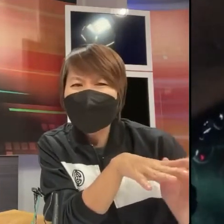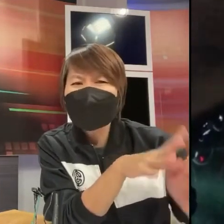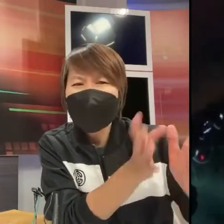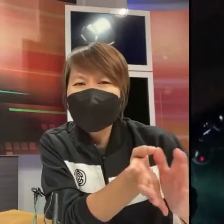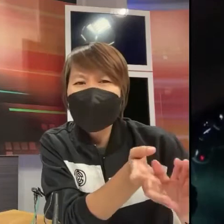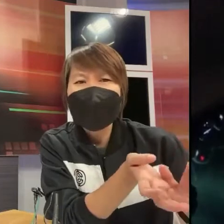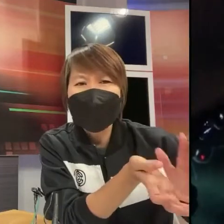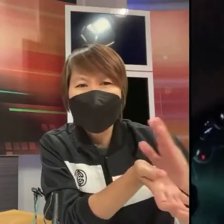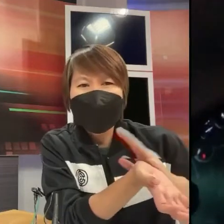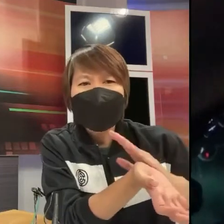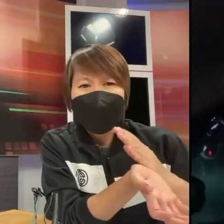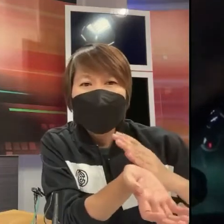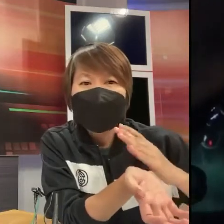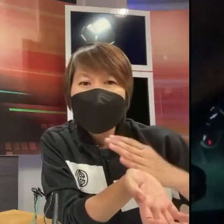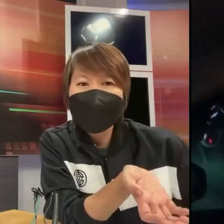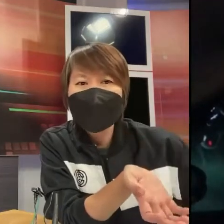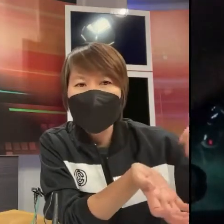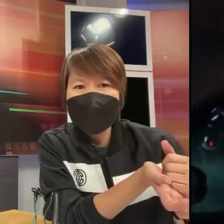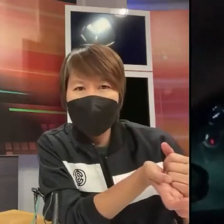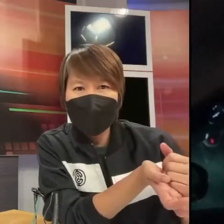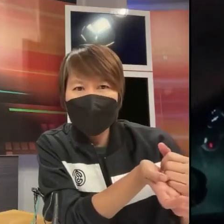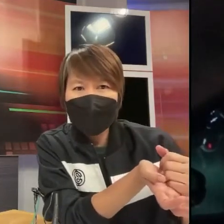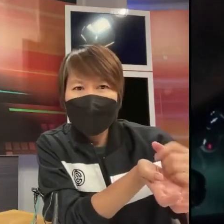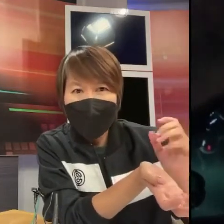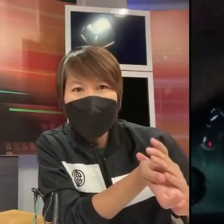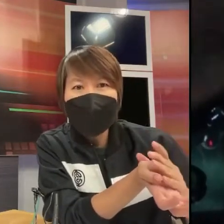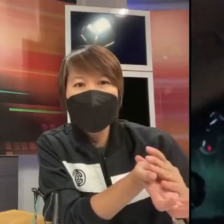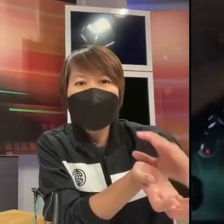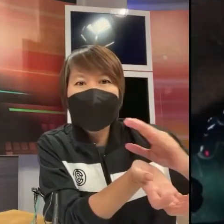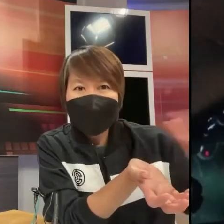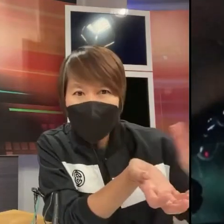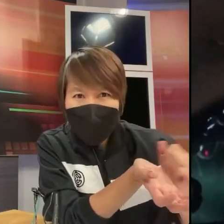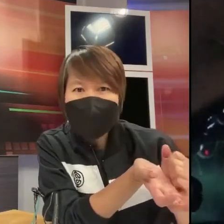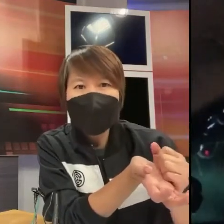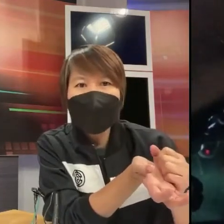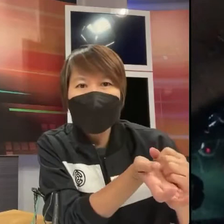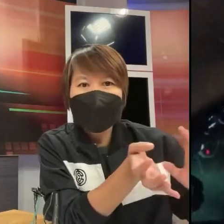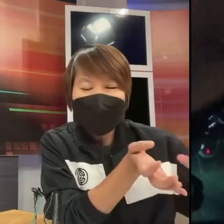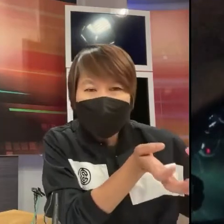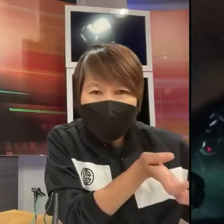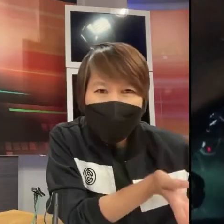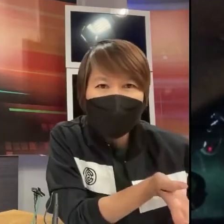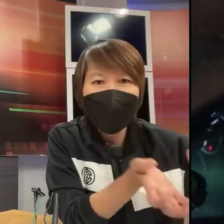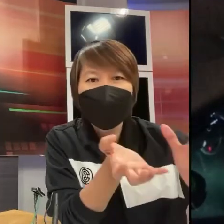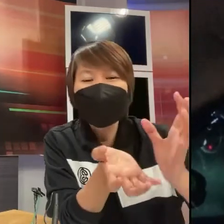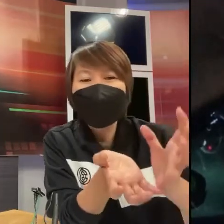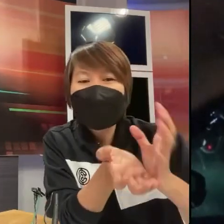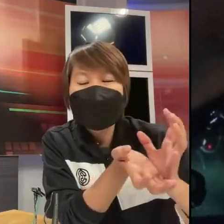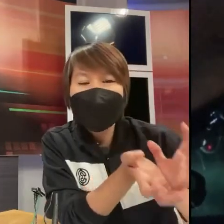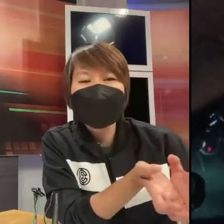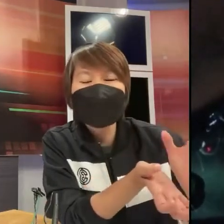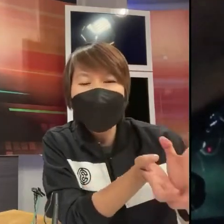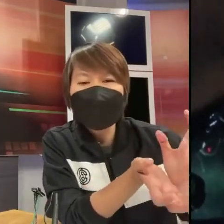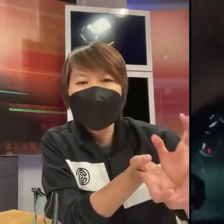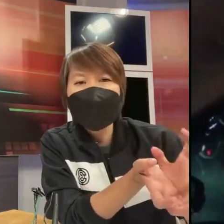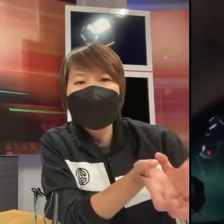จริงๆฝ่ายรัฐบาลน่ะเขากะว่าเขาจะปัดตกด้วยซ้ำแต่ว่าปัดตกไม่สำเร็จร่างของทางครูทัน